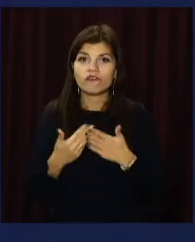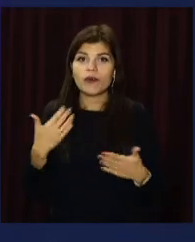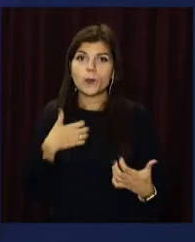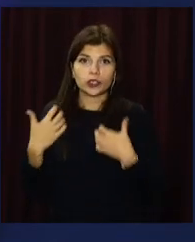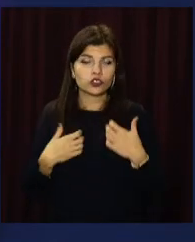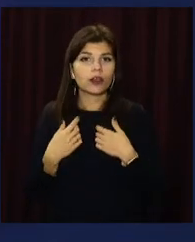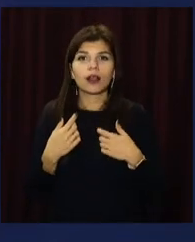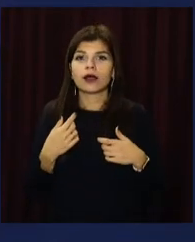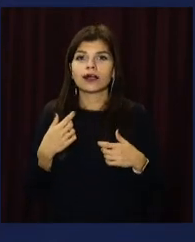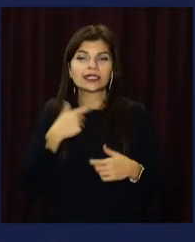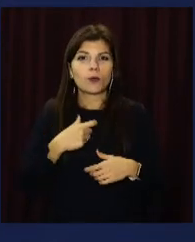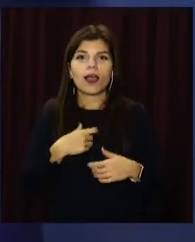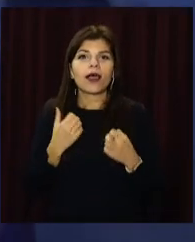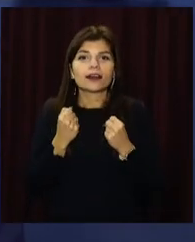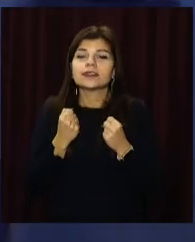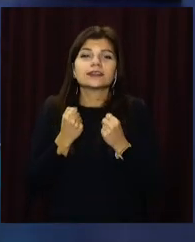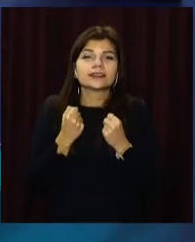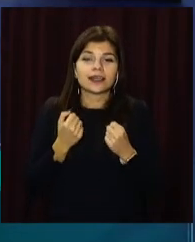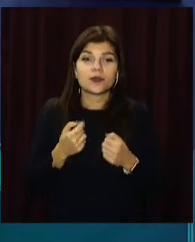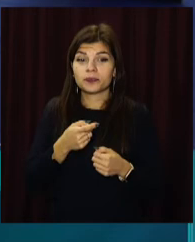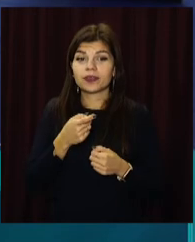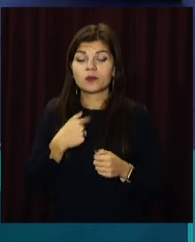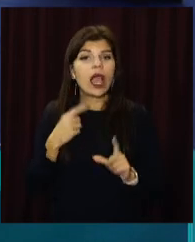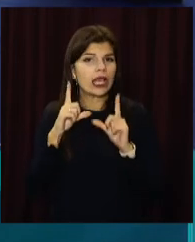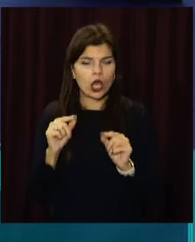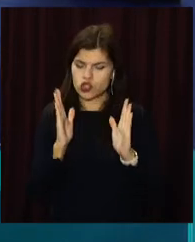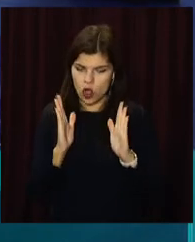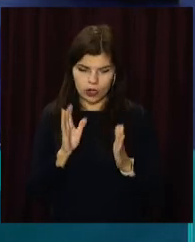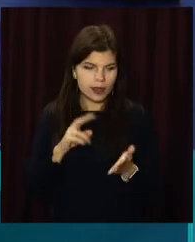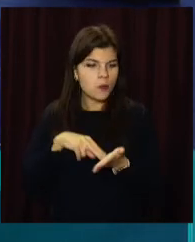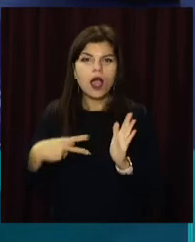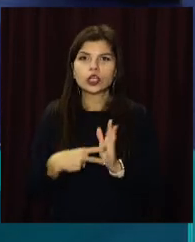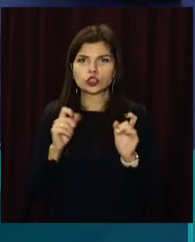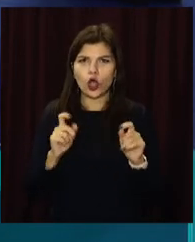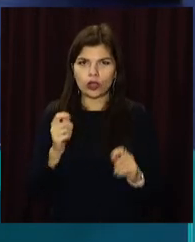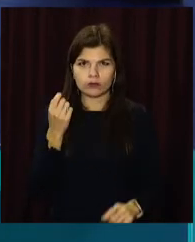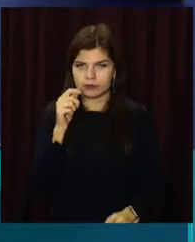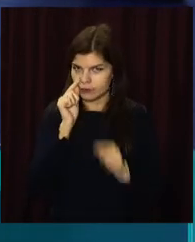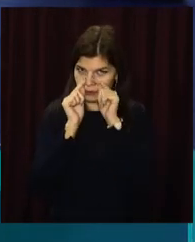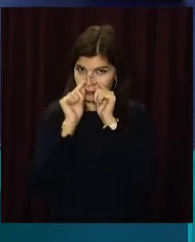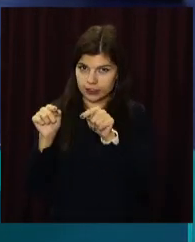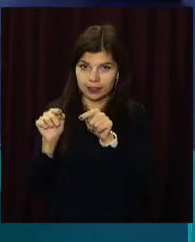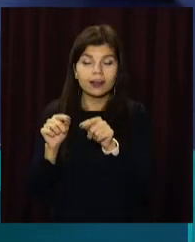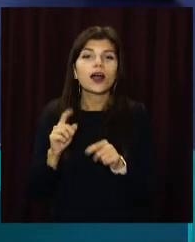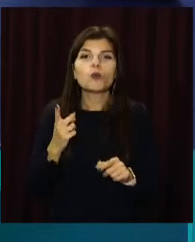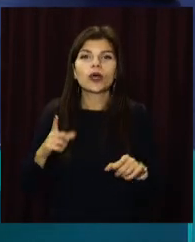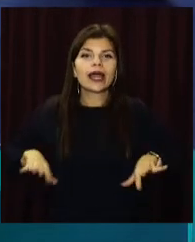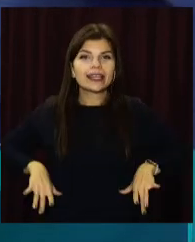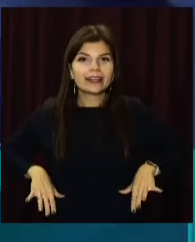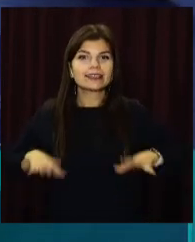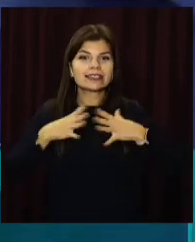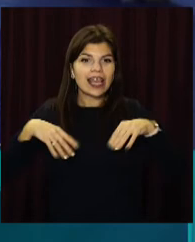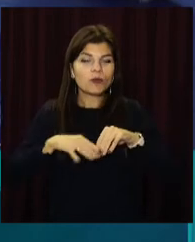хвилювання ледь тримала себе у руках. Їхали тільки за золото, тому що тренера, сім'я